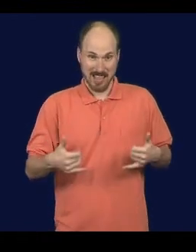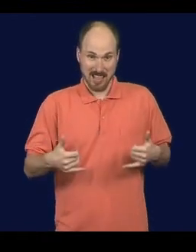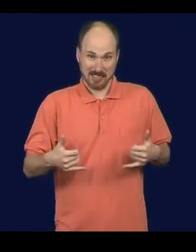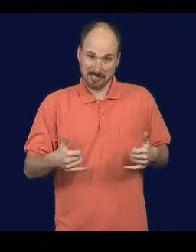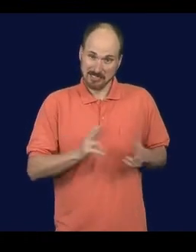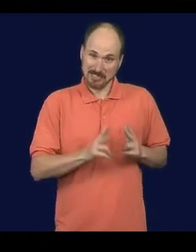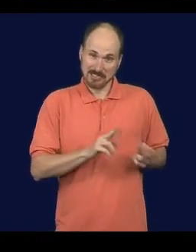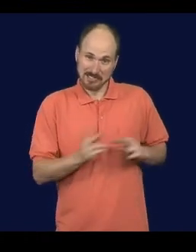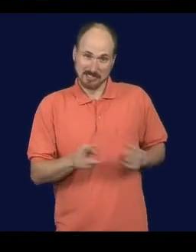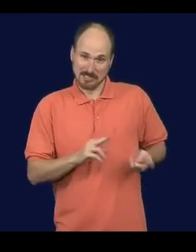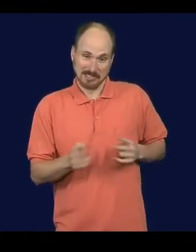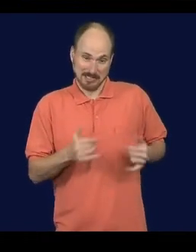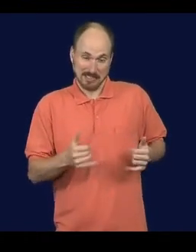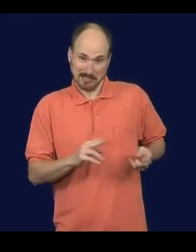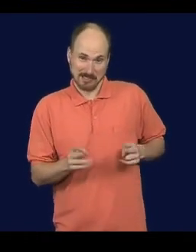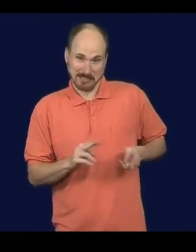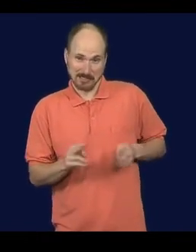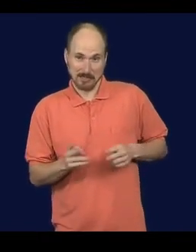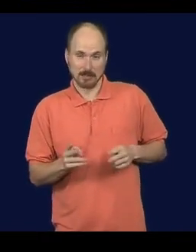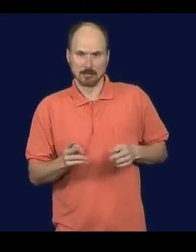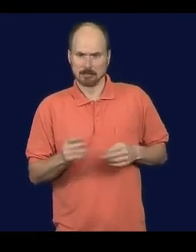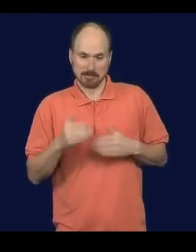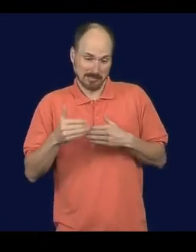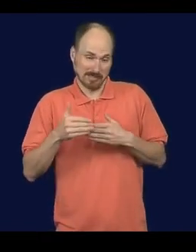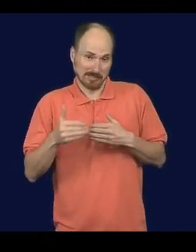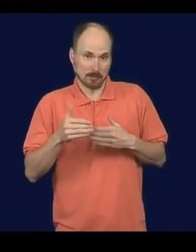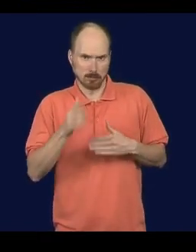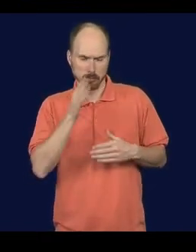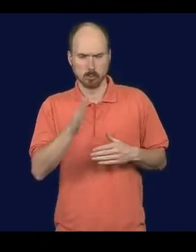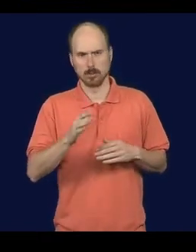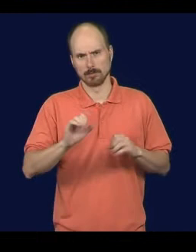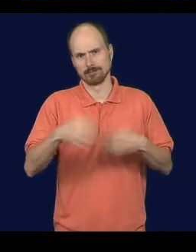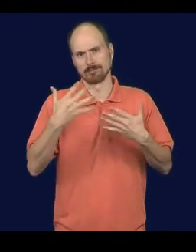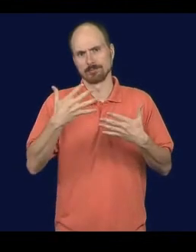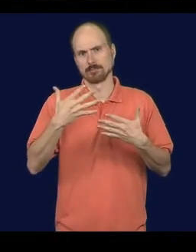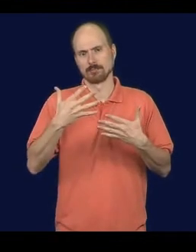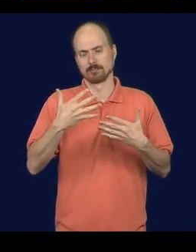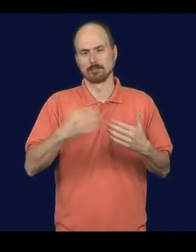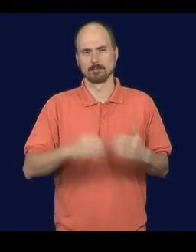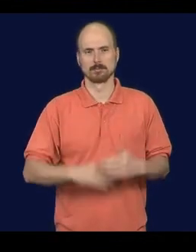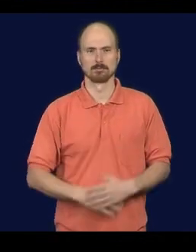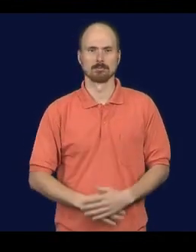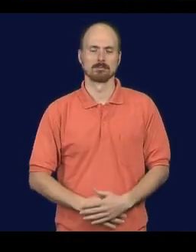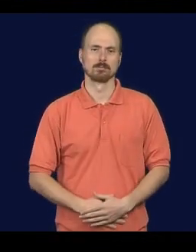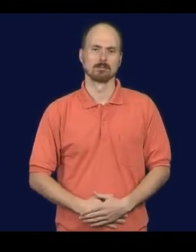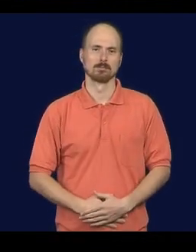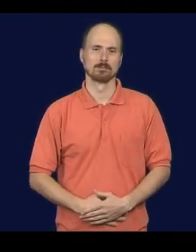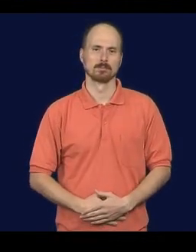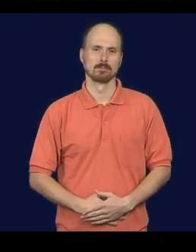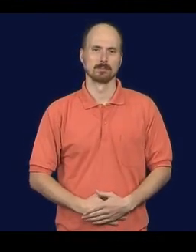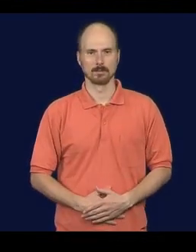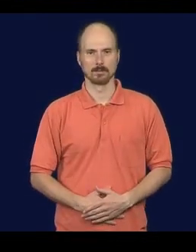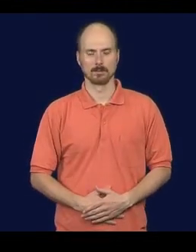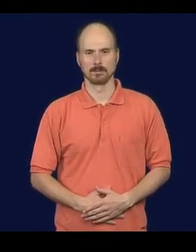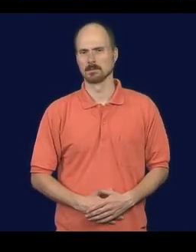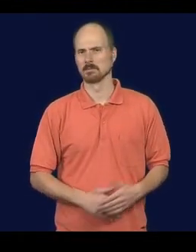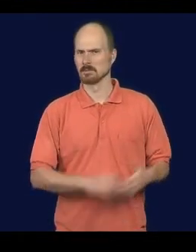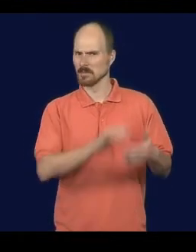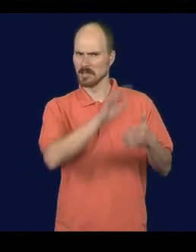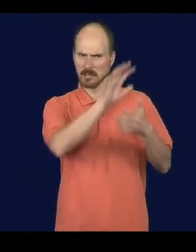dvojnásobek, ale ten projev je mnohem přirozenější, než je u té Ivety od Svoxu. Takže záleží na